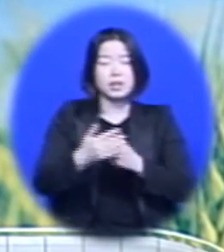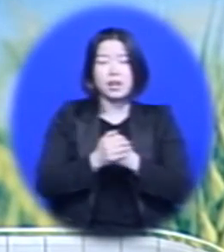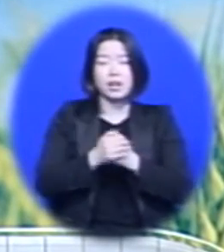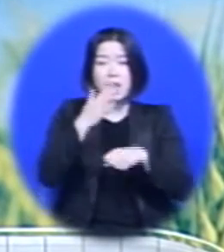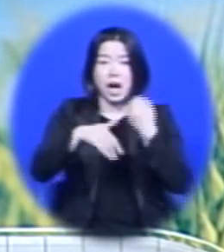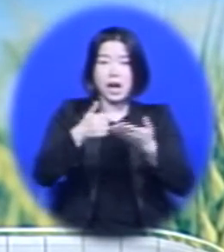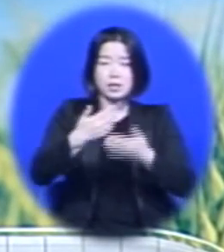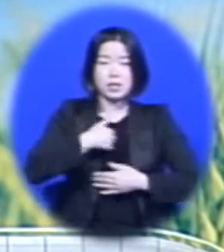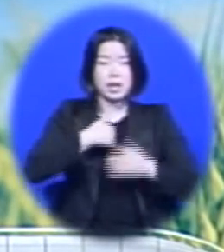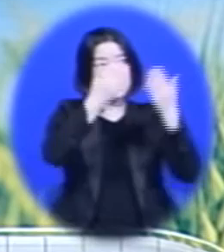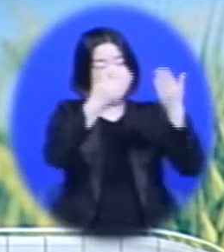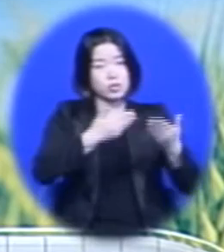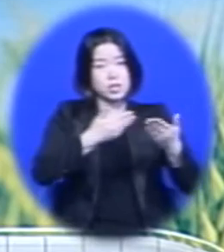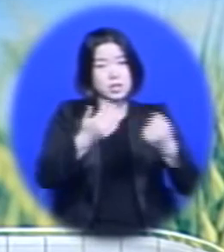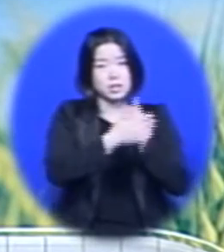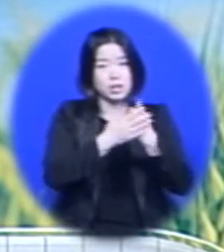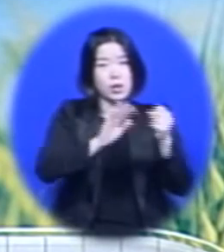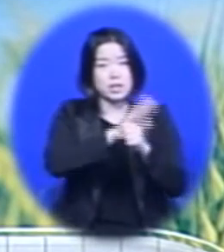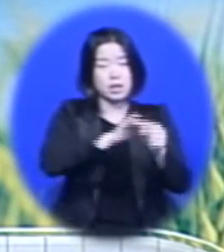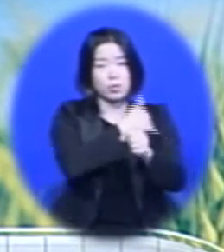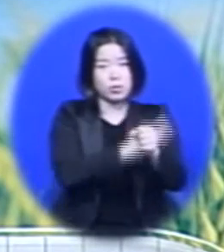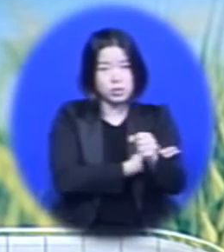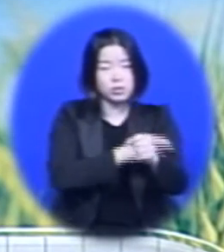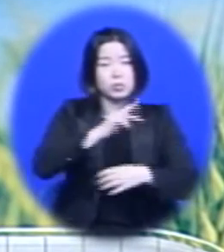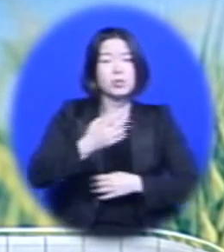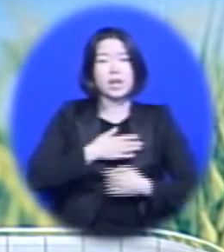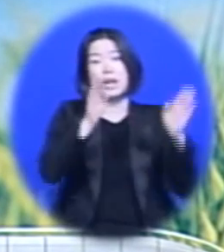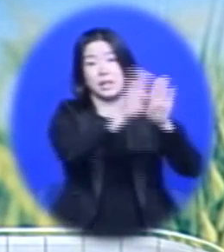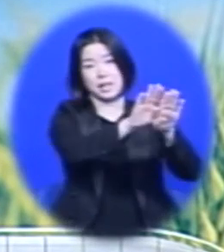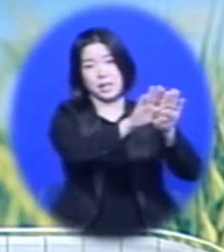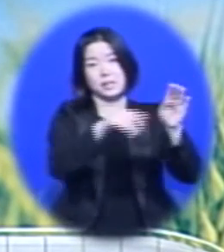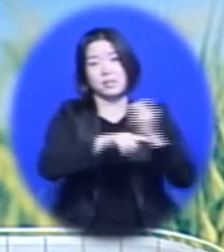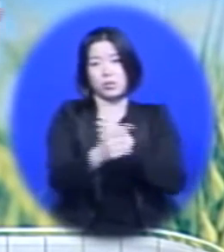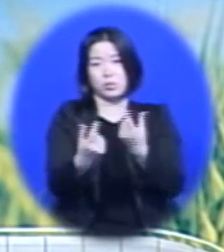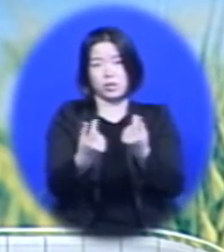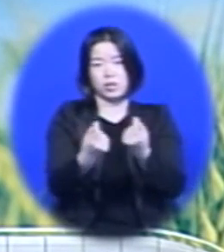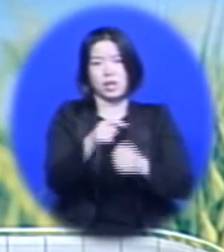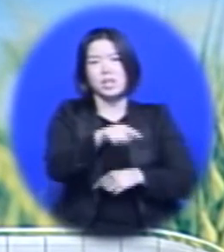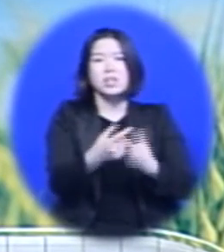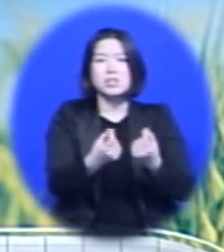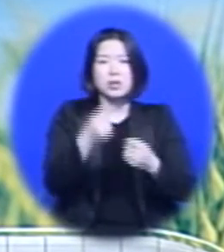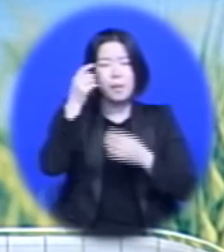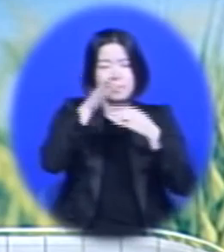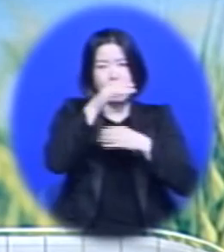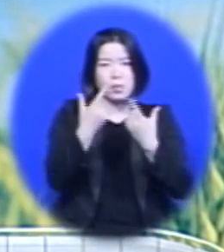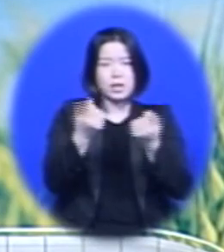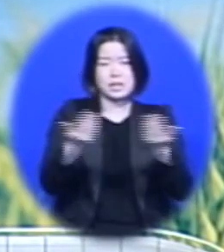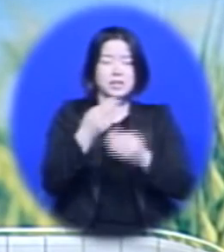하나님께서 나에게 주시는 은혜와 사랑과 권능도 내가 닫아버리겠다는 뜻입니다. 이처럼 바보 같은 일은